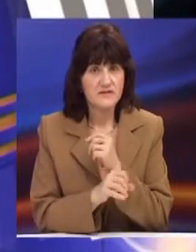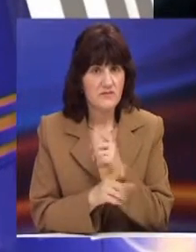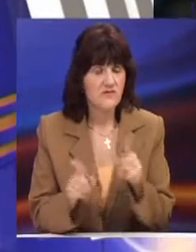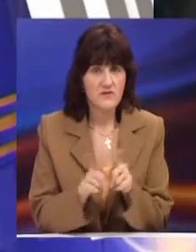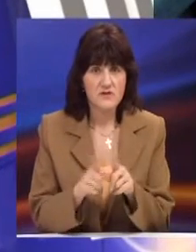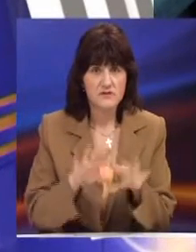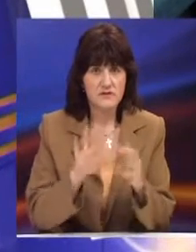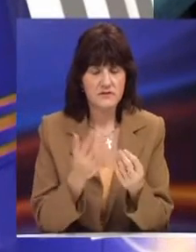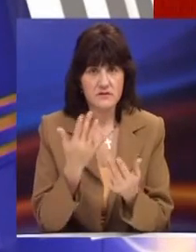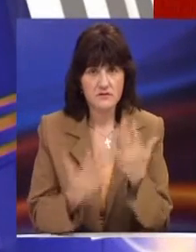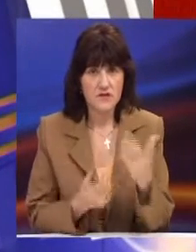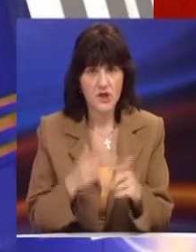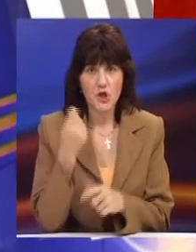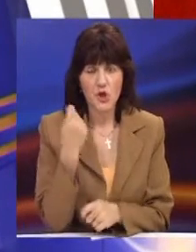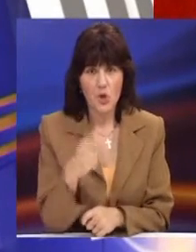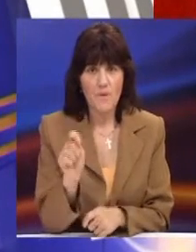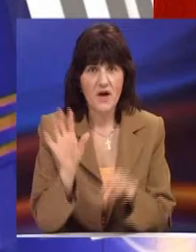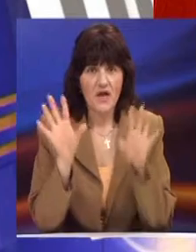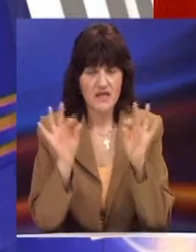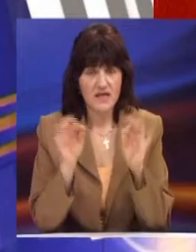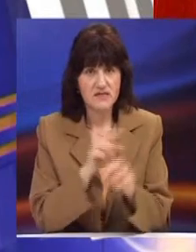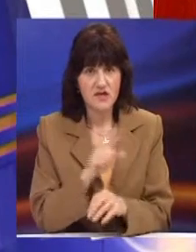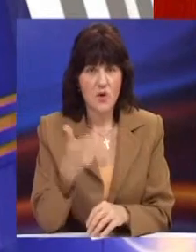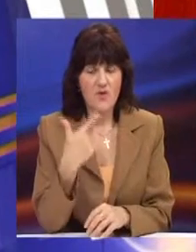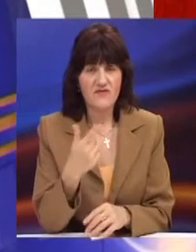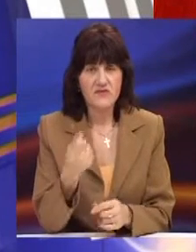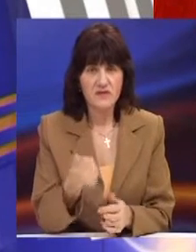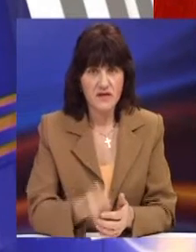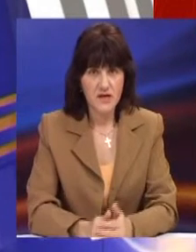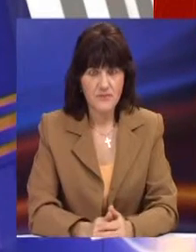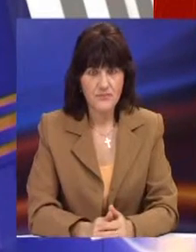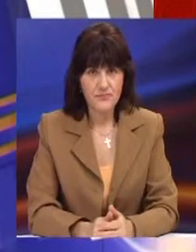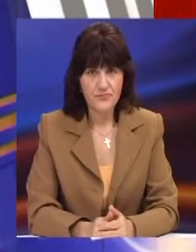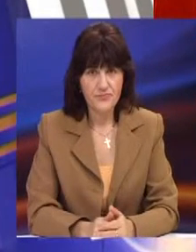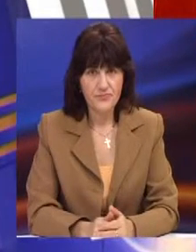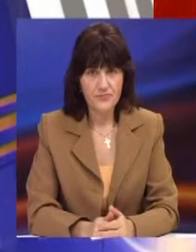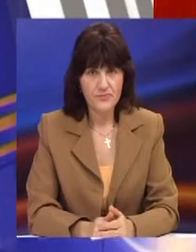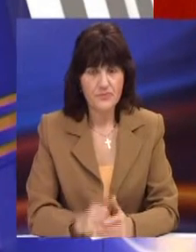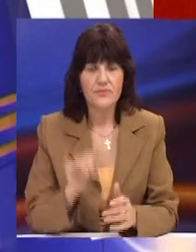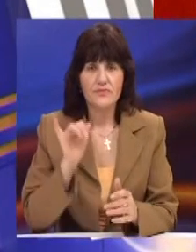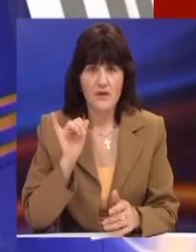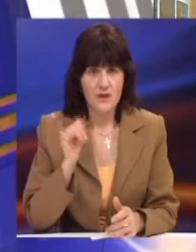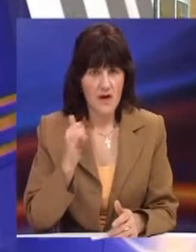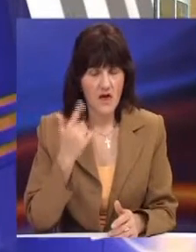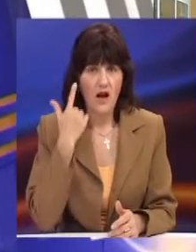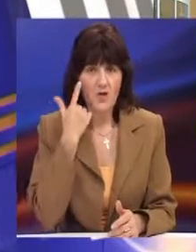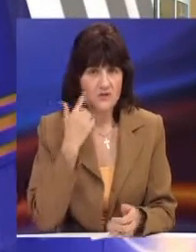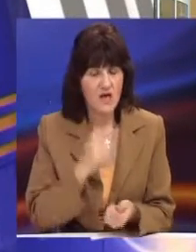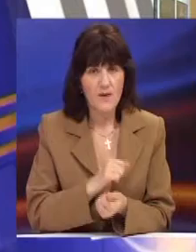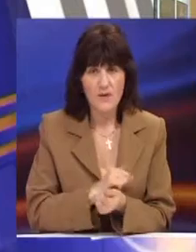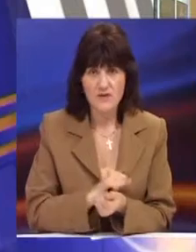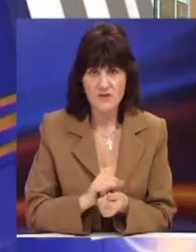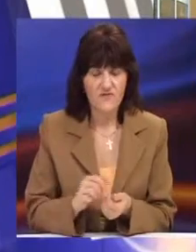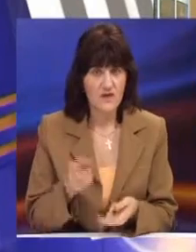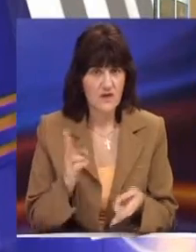Taksisti navode da je sada cena vožnje u prosjeku skuplja za 10 do 20 dinara. Naravno, znamo svi